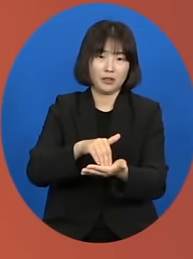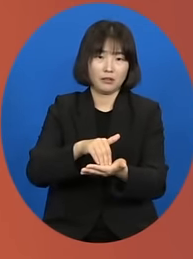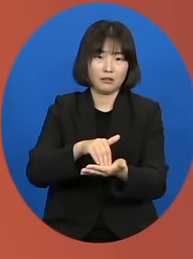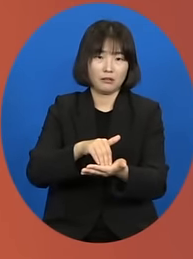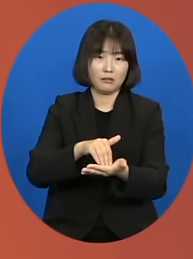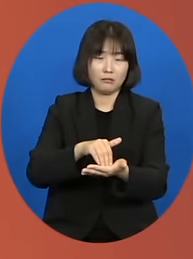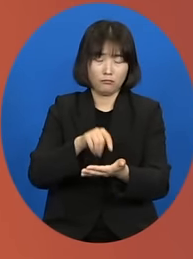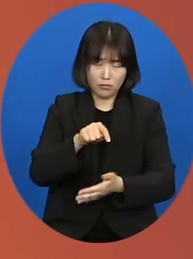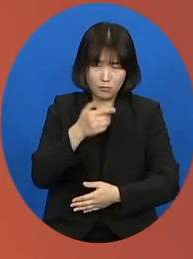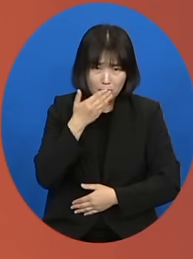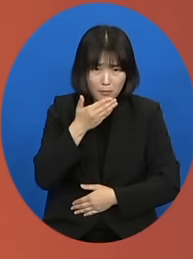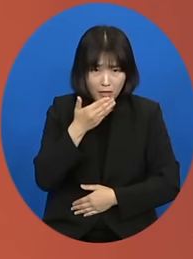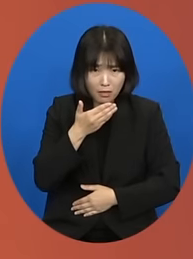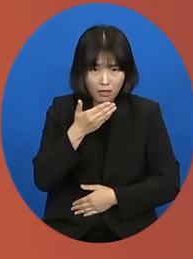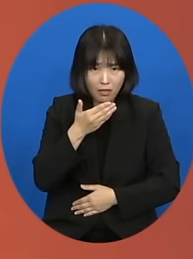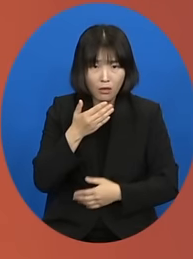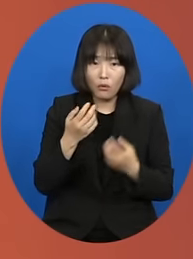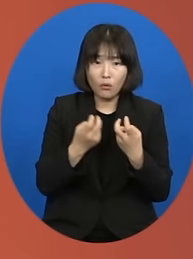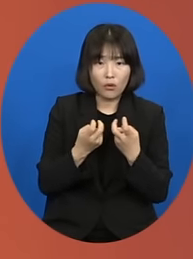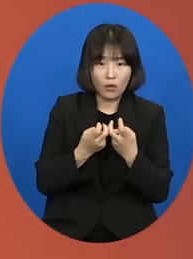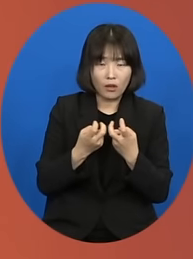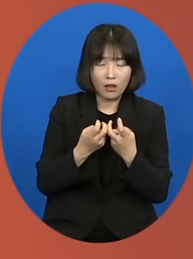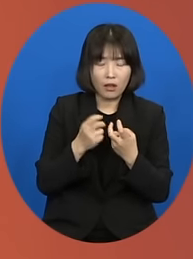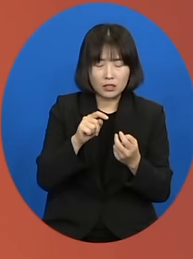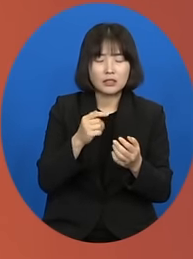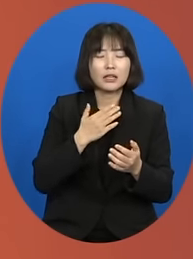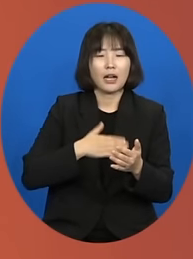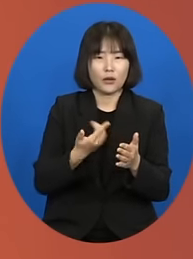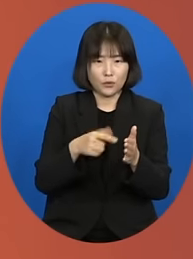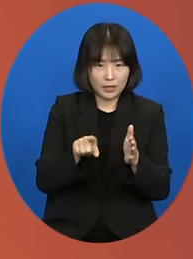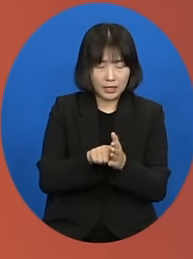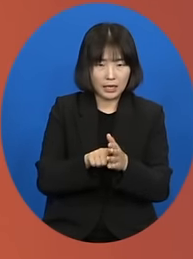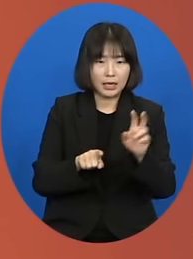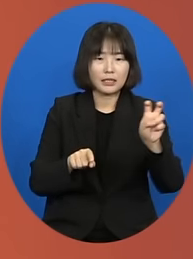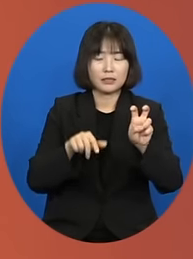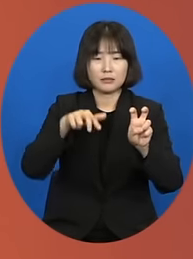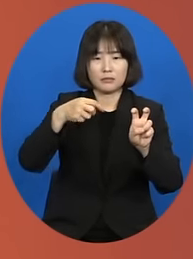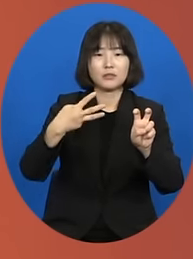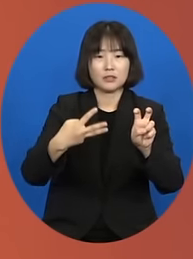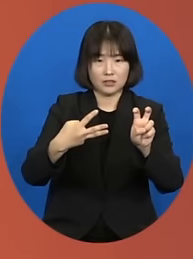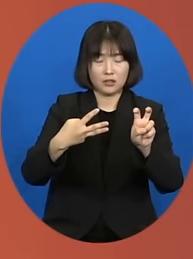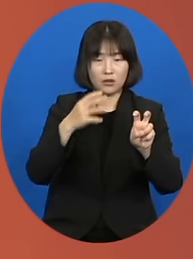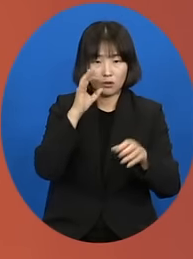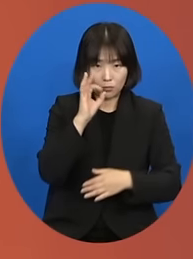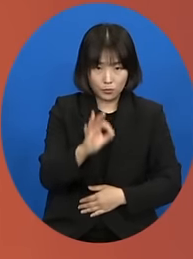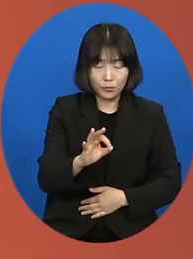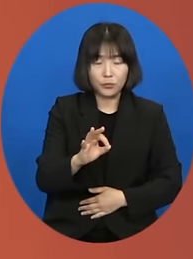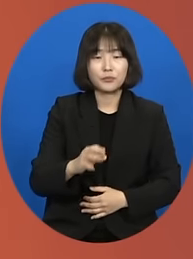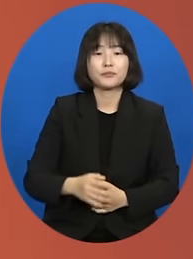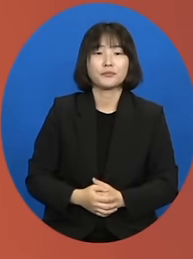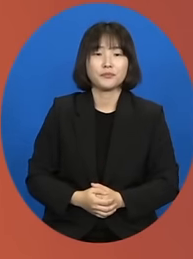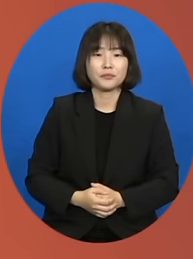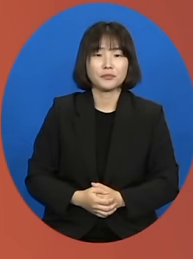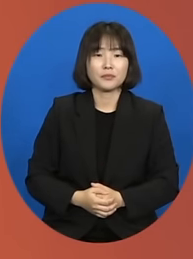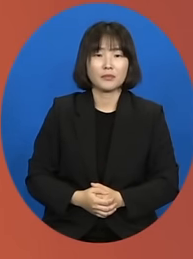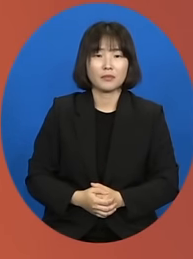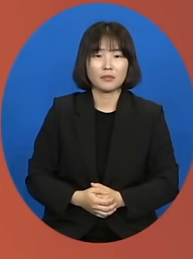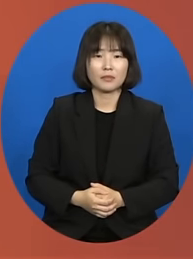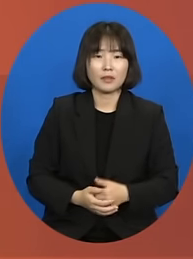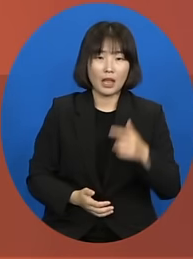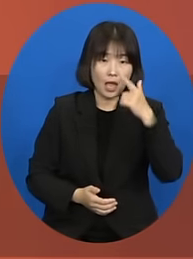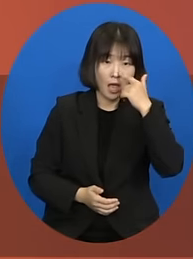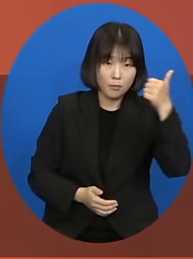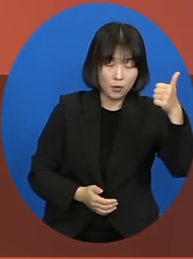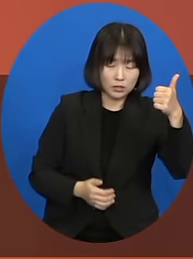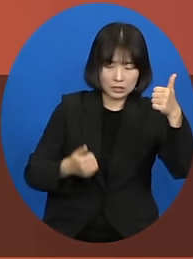어떻게 이게 가능해졌을까요? 그것을 알기 위해서 우리는 20절을 볼 필요가 있습니다. 20절에 보면 그 아버지가 그